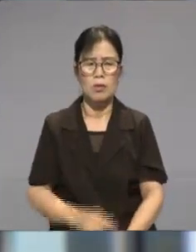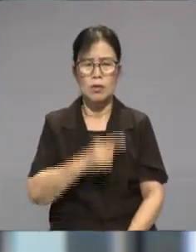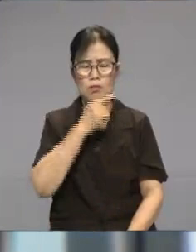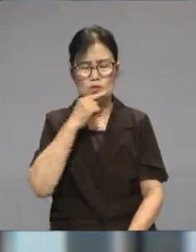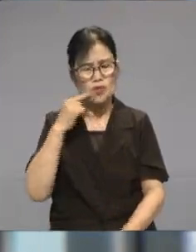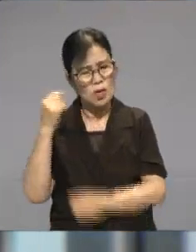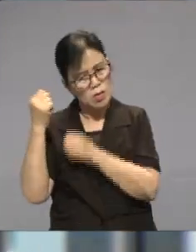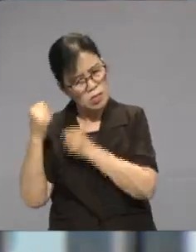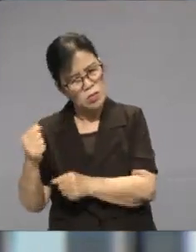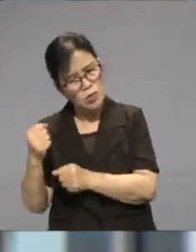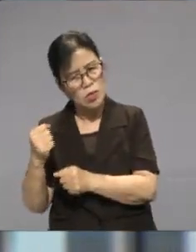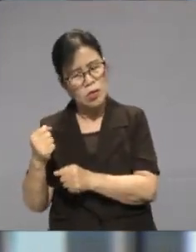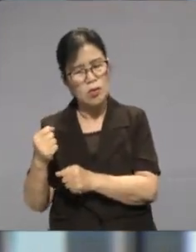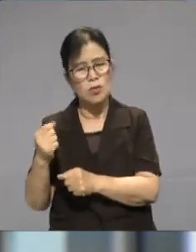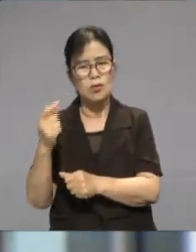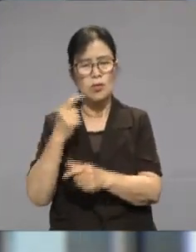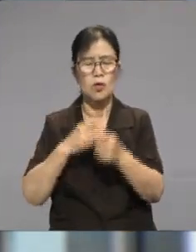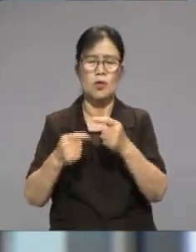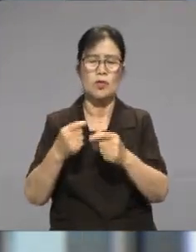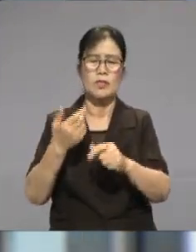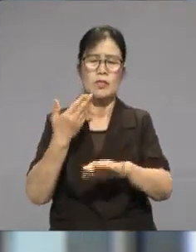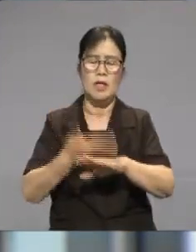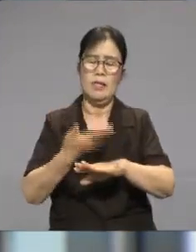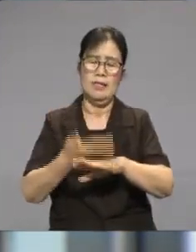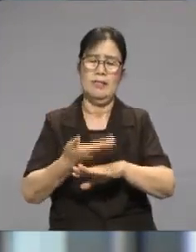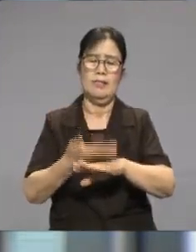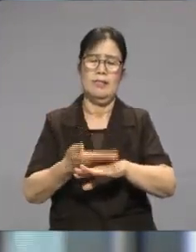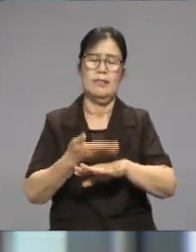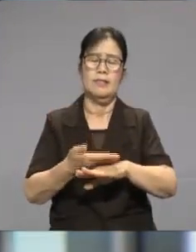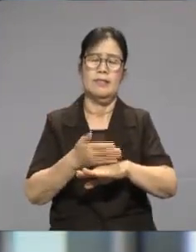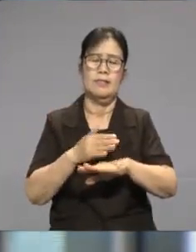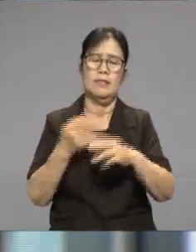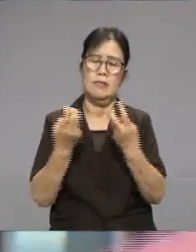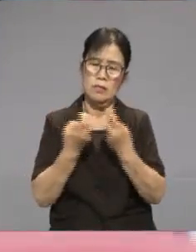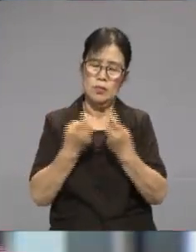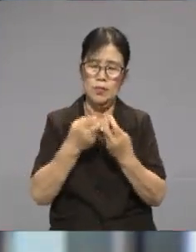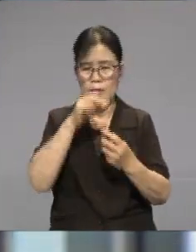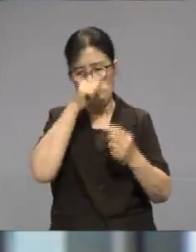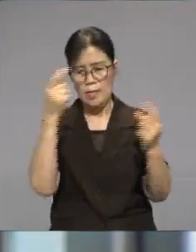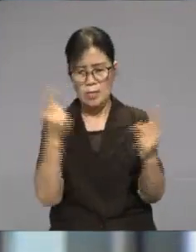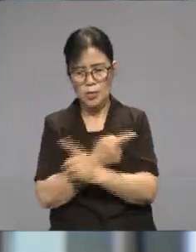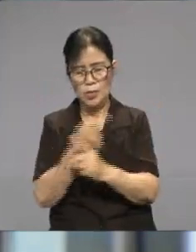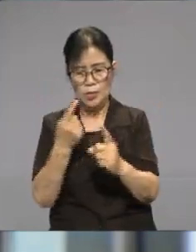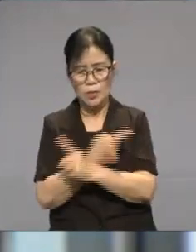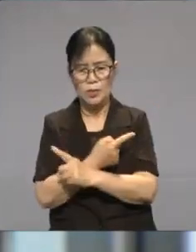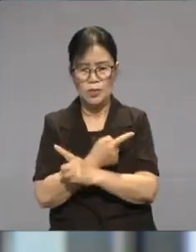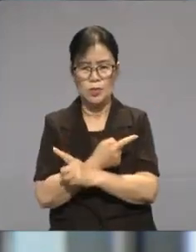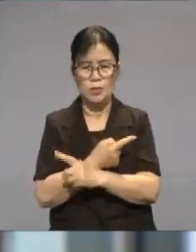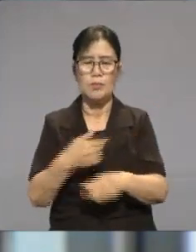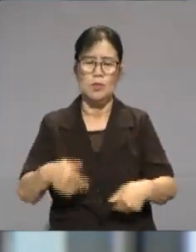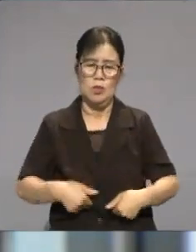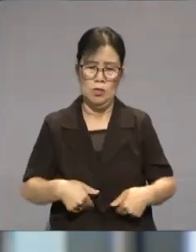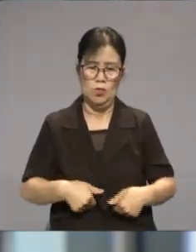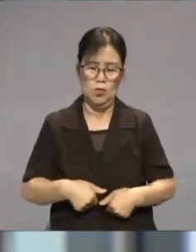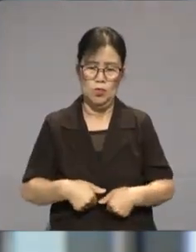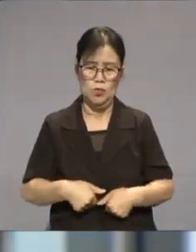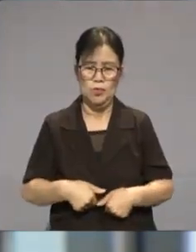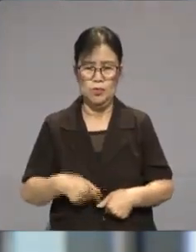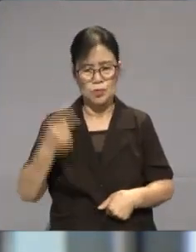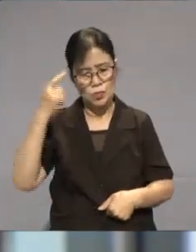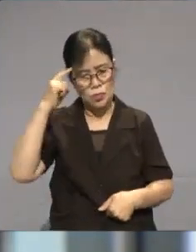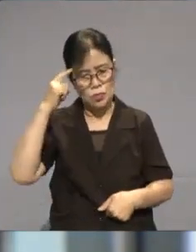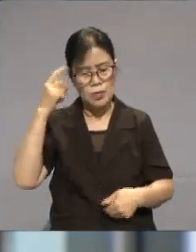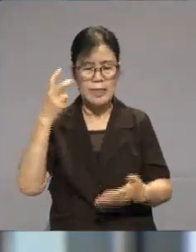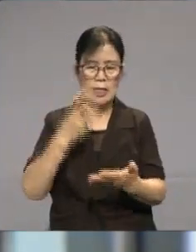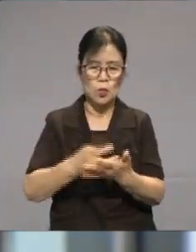부채에 의존하는 부분을 조금 더 다른 방식으로 좀 개선해 나가는 게 필요하다 하는 생각을